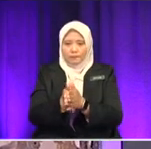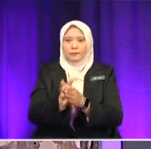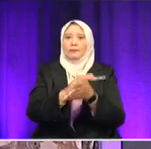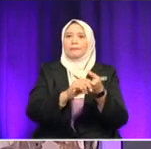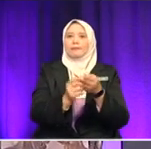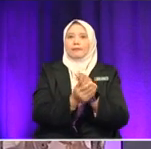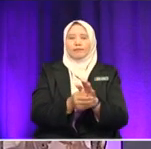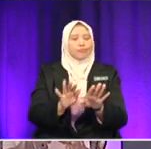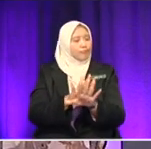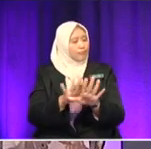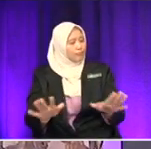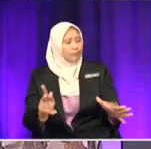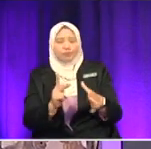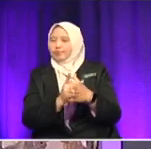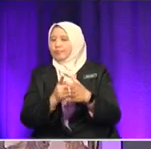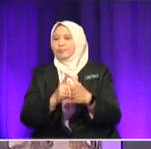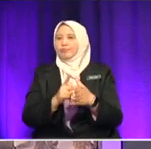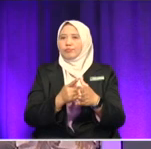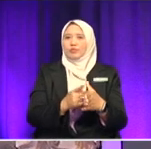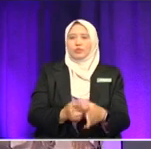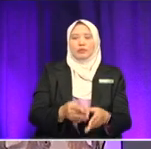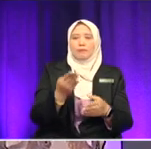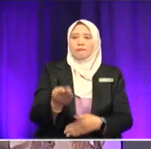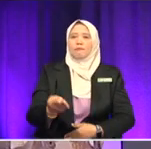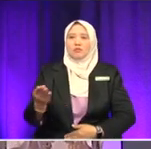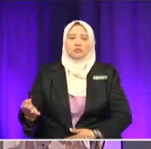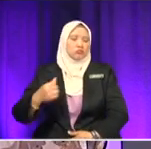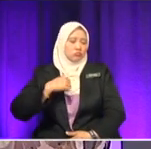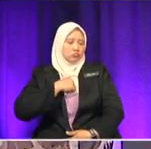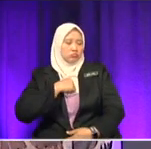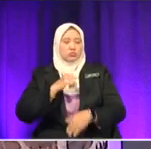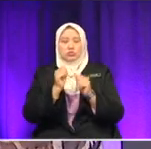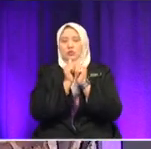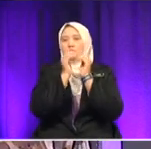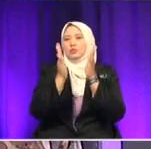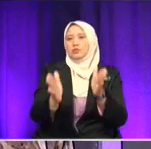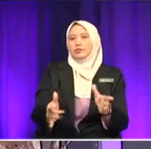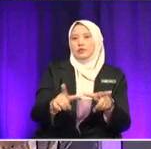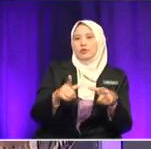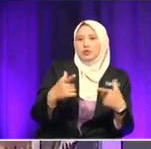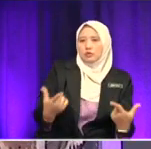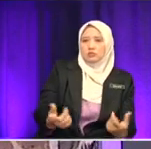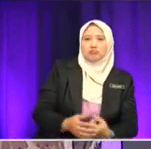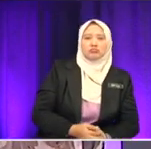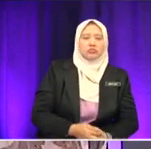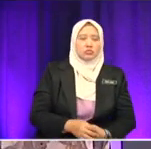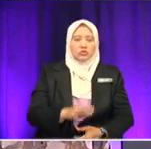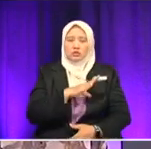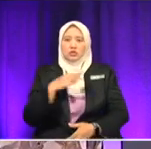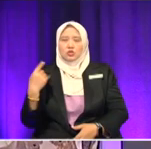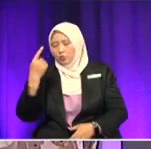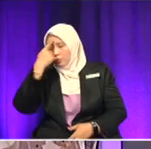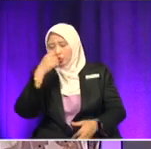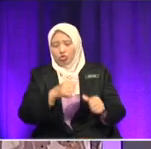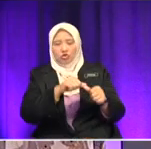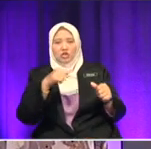berkongsi barang-barang peribadi. Betul. Itu adalah cara-cara yang sangat penting untuk kita mengelakkan semua penyakit ini.